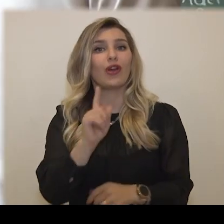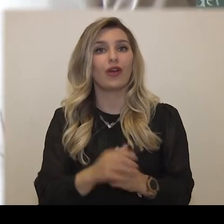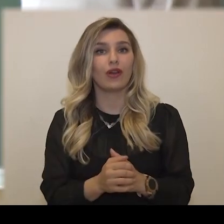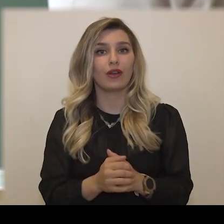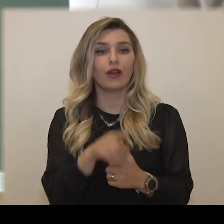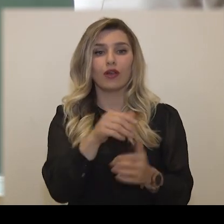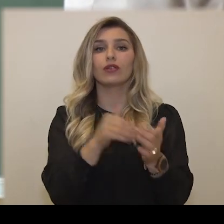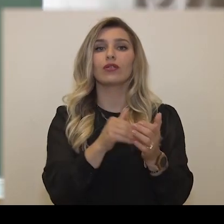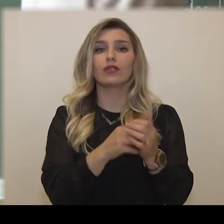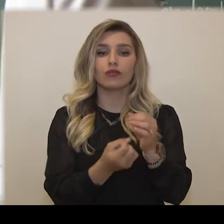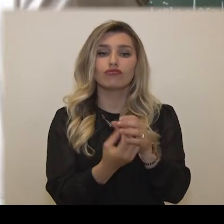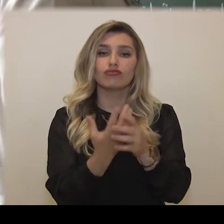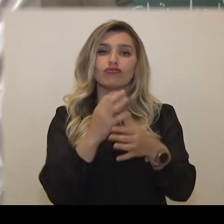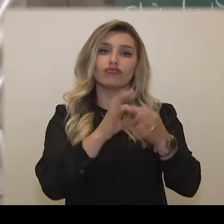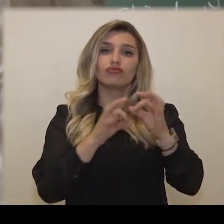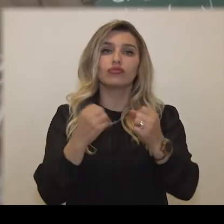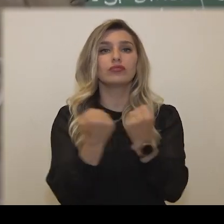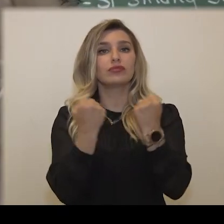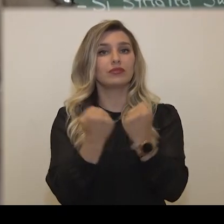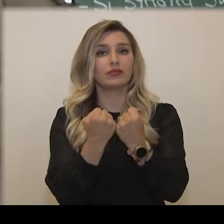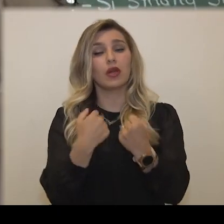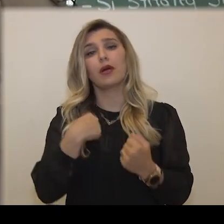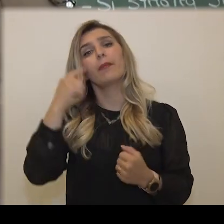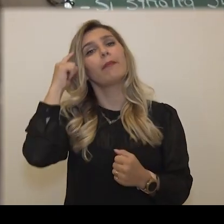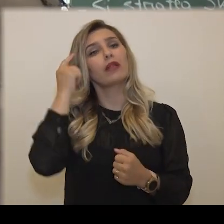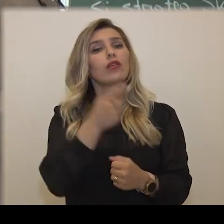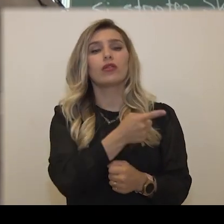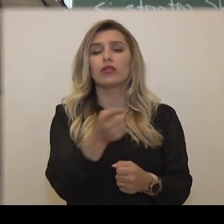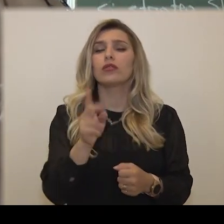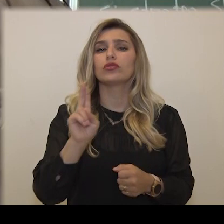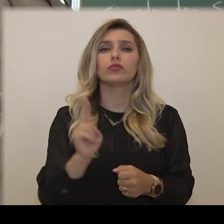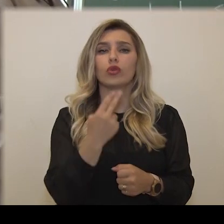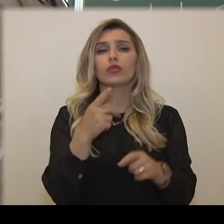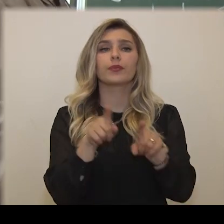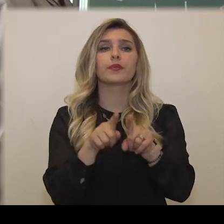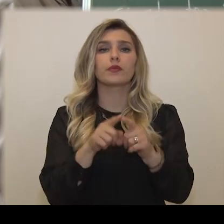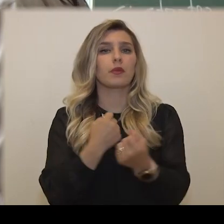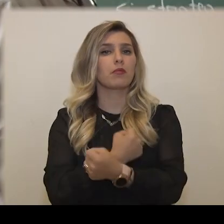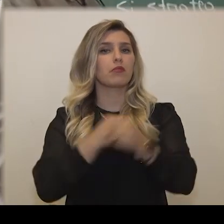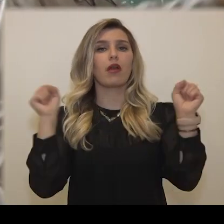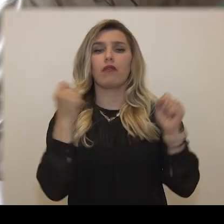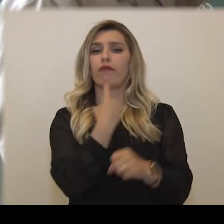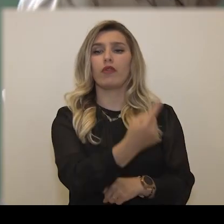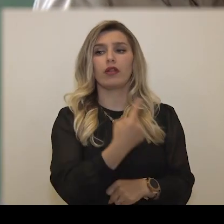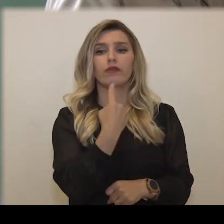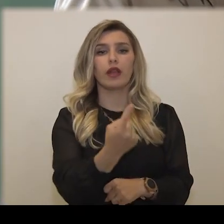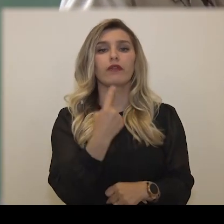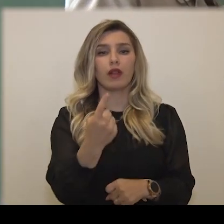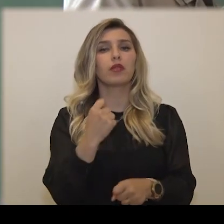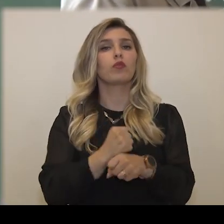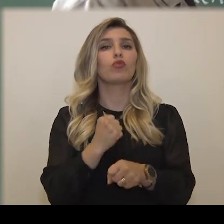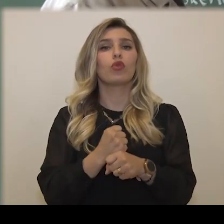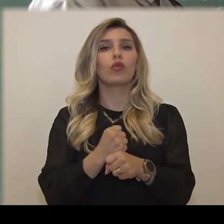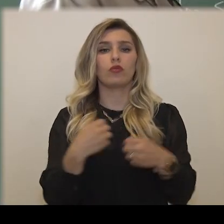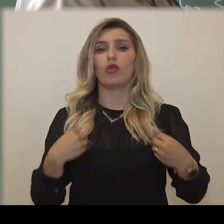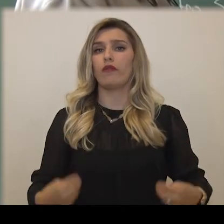është në formim e sipër. Unë mendoj që shumica janë në gjendje që në mënyrë të pavarë të zhvillojnë